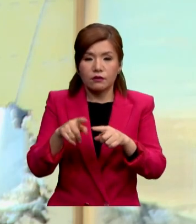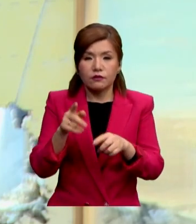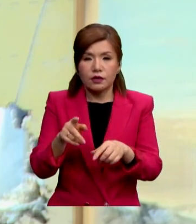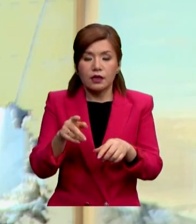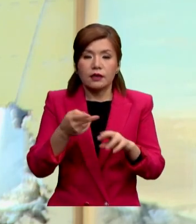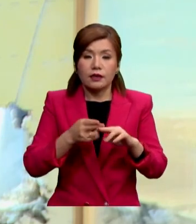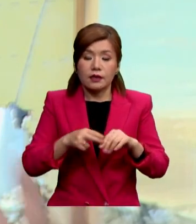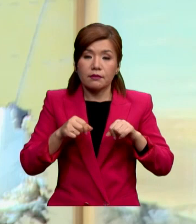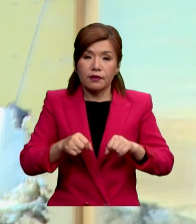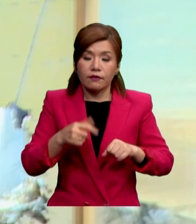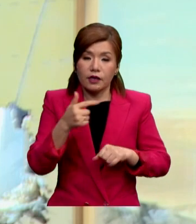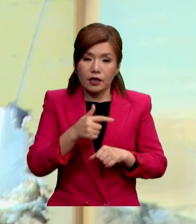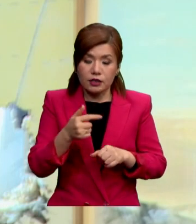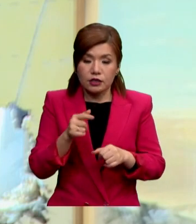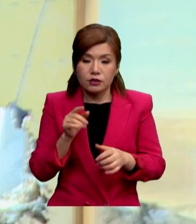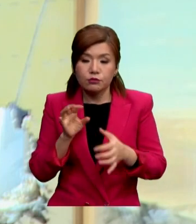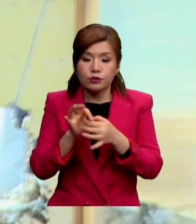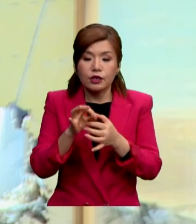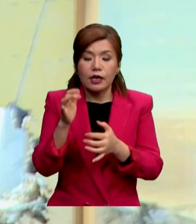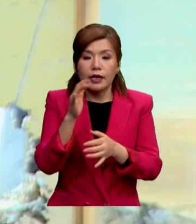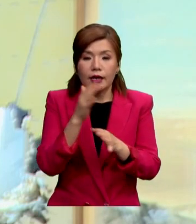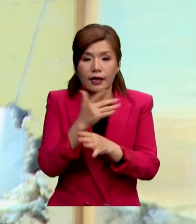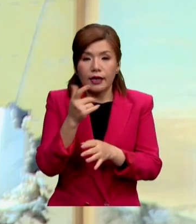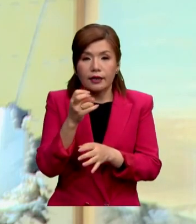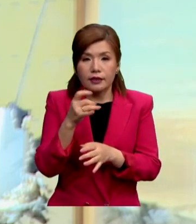а праве нас граждан на доступ к экологической информации